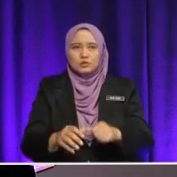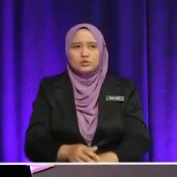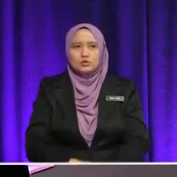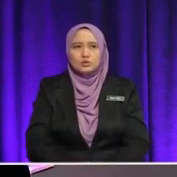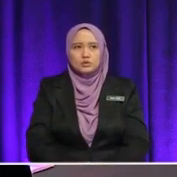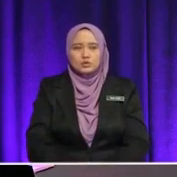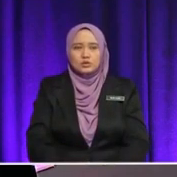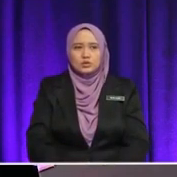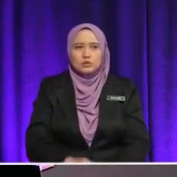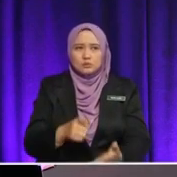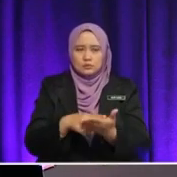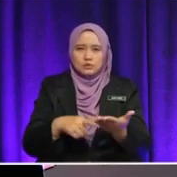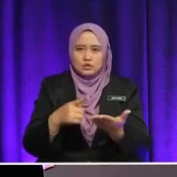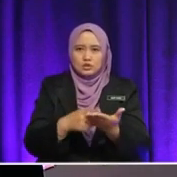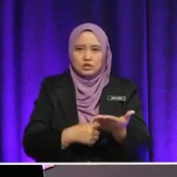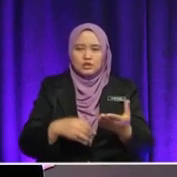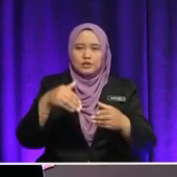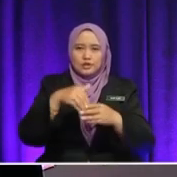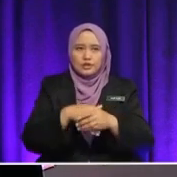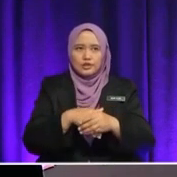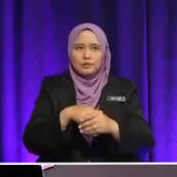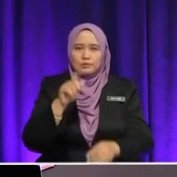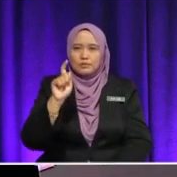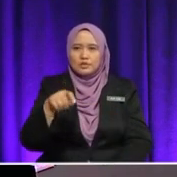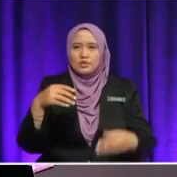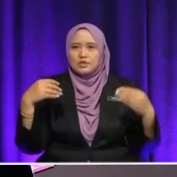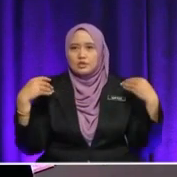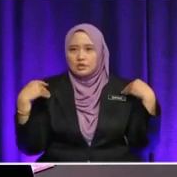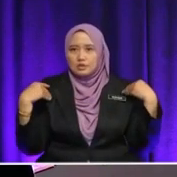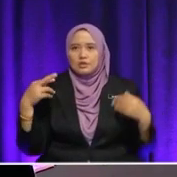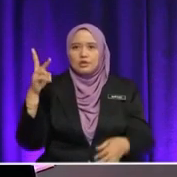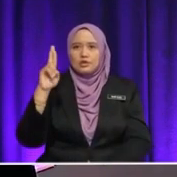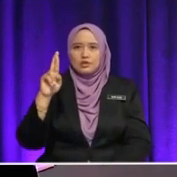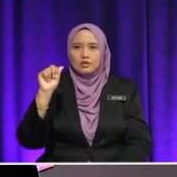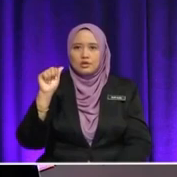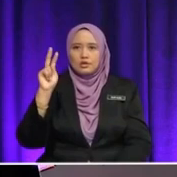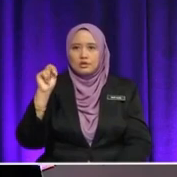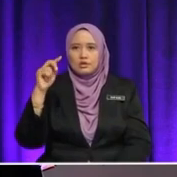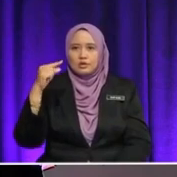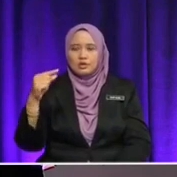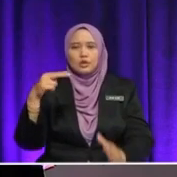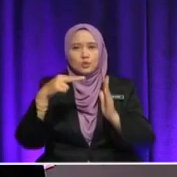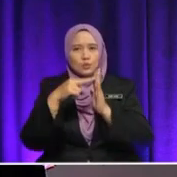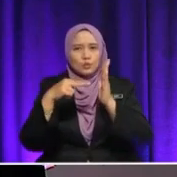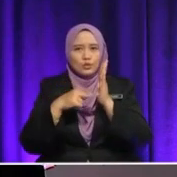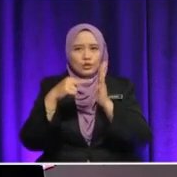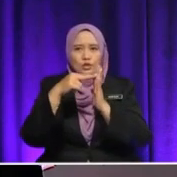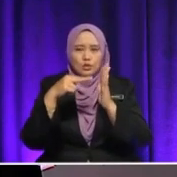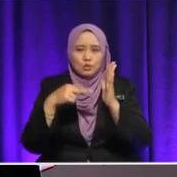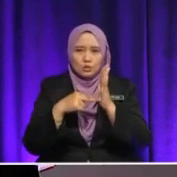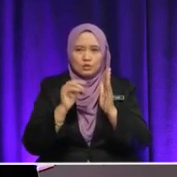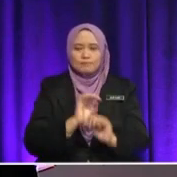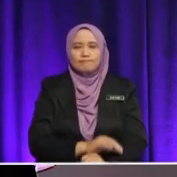diajukan tanpa melalui undang-undang sekali kedua langkah yang kedua adalah